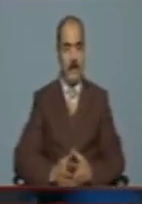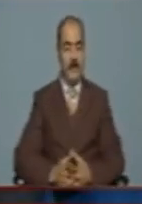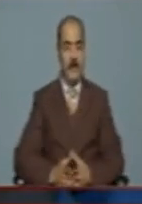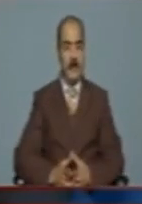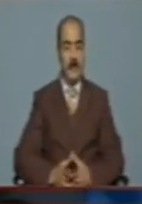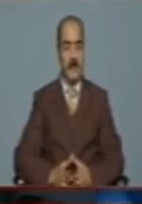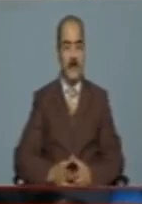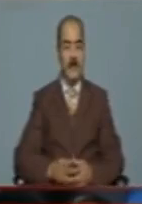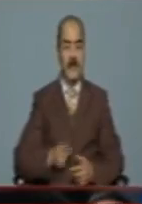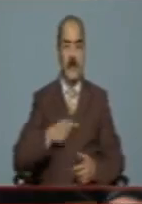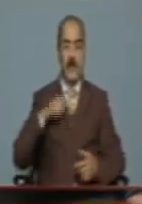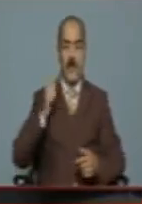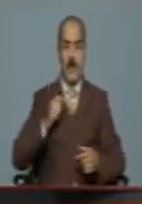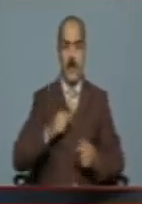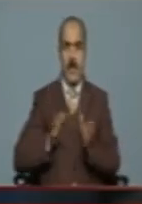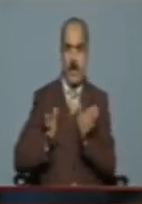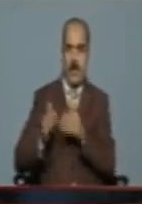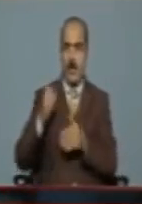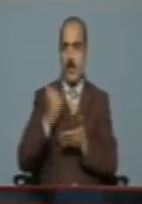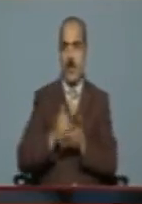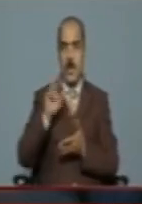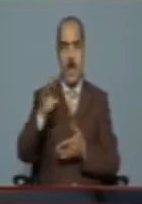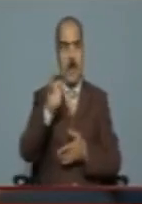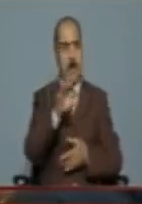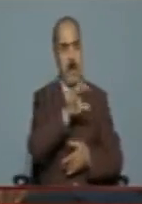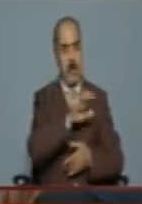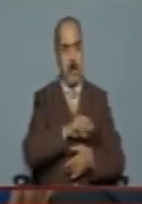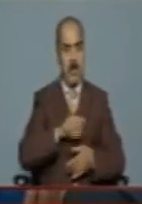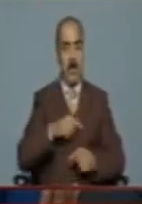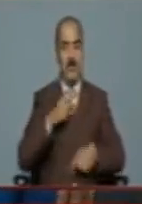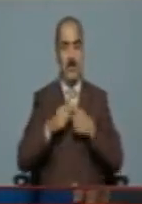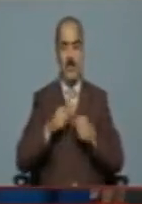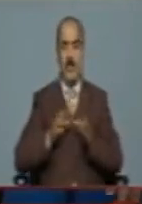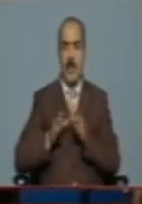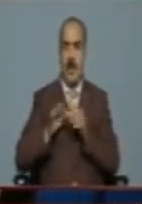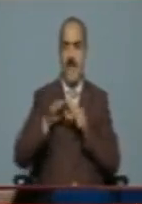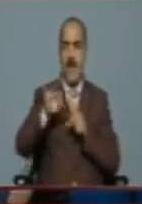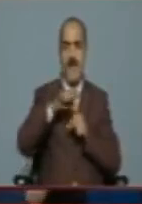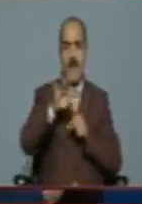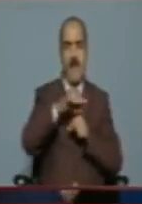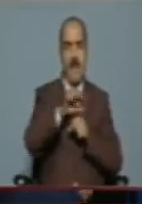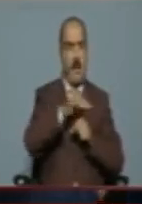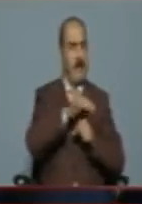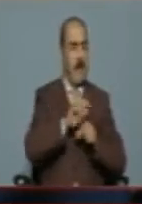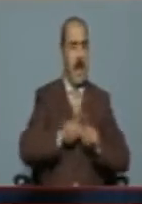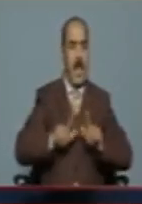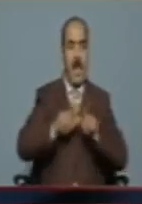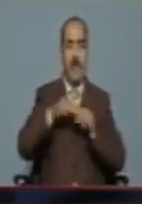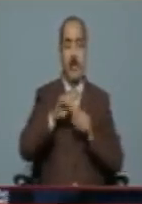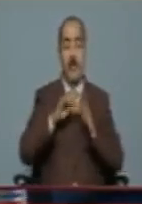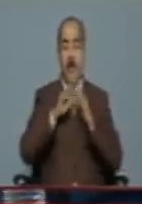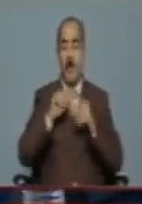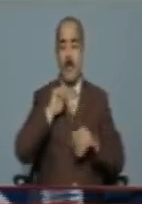ووجود قاض على كل صندوق في كل اللجان المنتشرة في مدن مصر